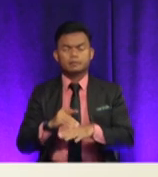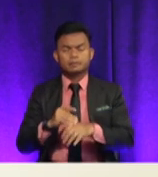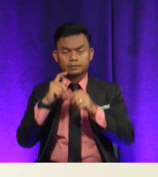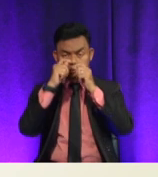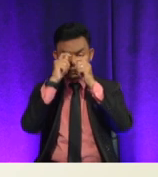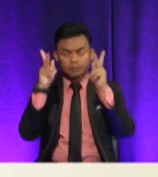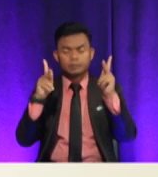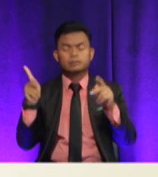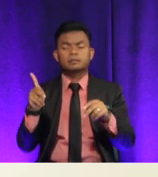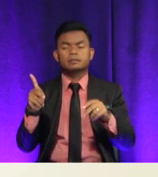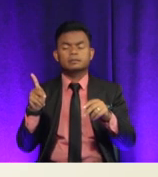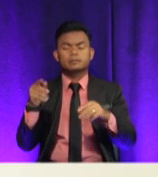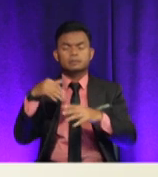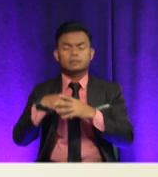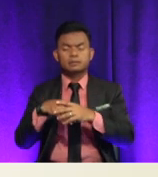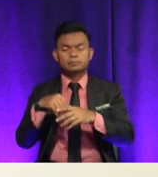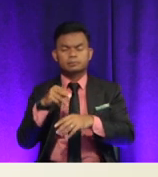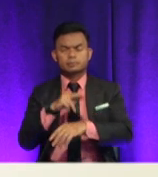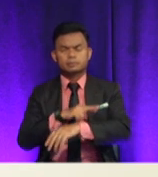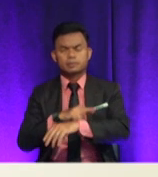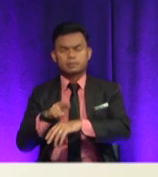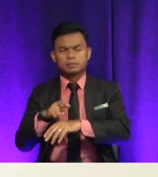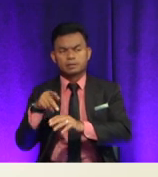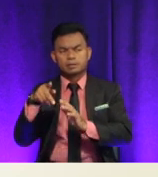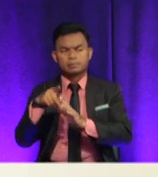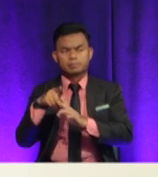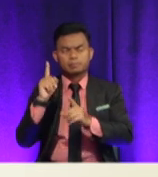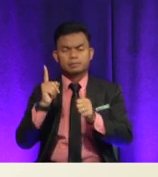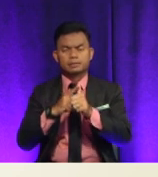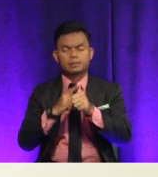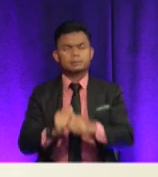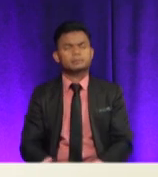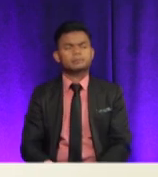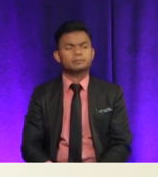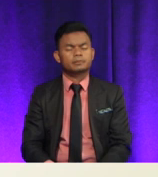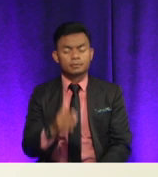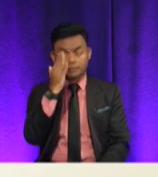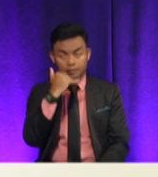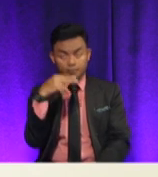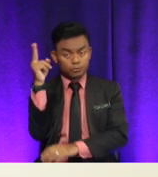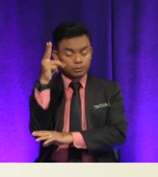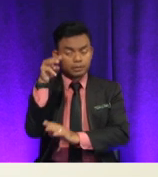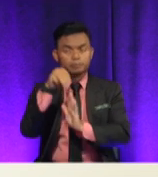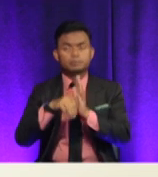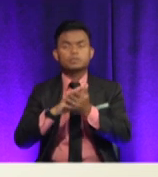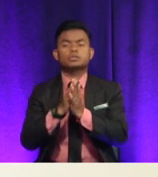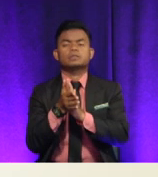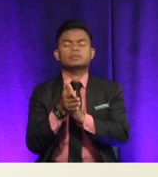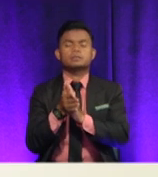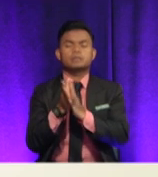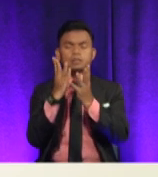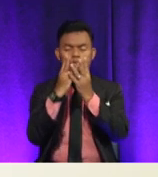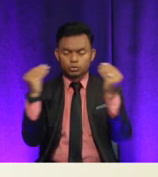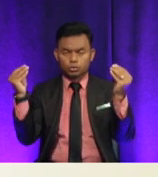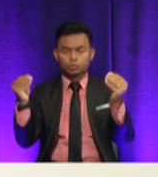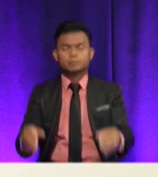jadi pada rangka yang pertama maksud di sini adalah Baginda Raja bertanyakan Kenapa hutan menjadi musnah Oke mengapa